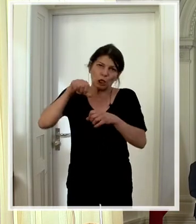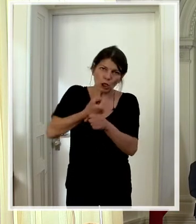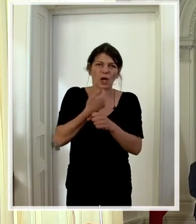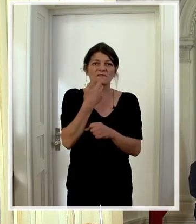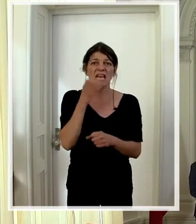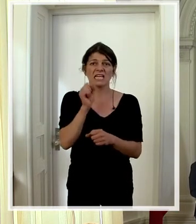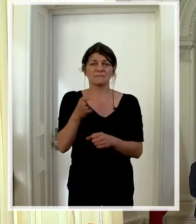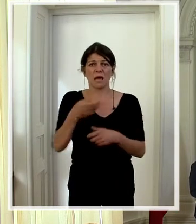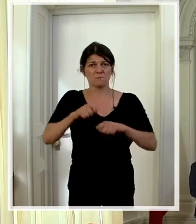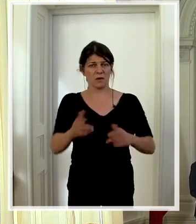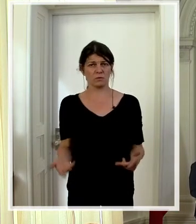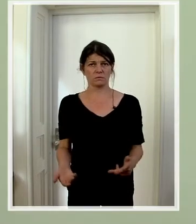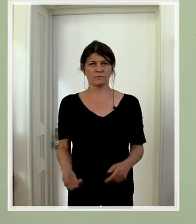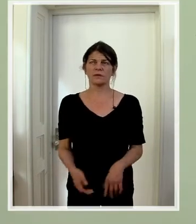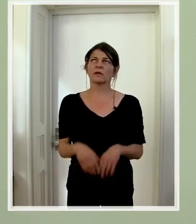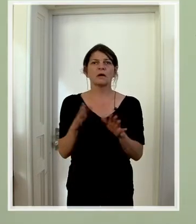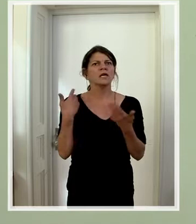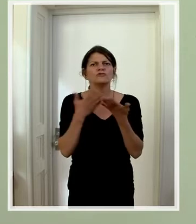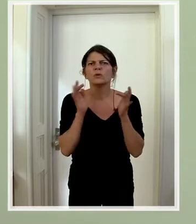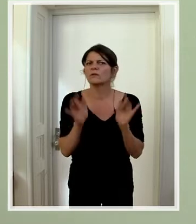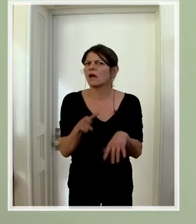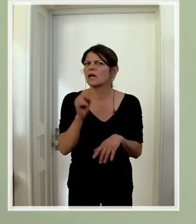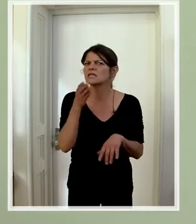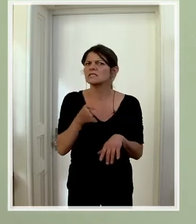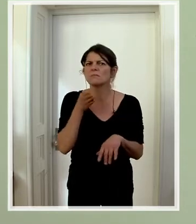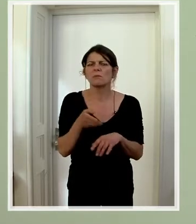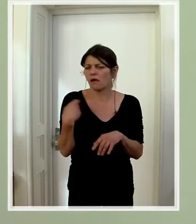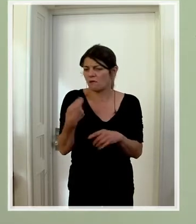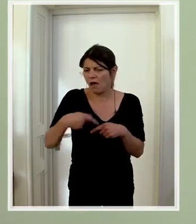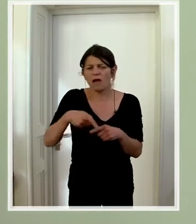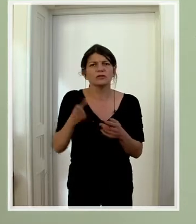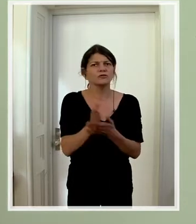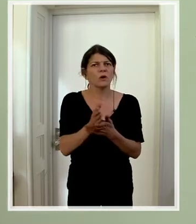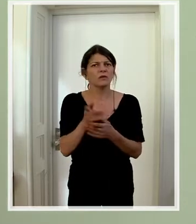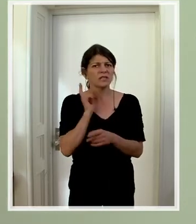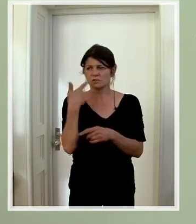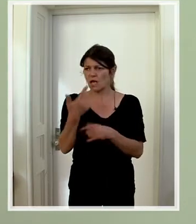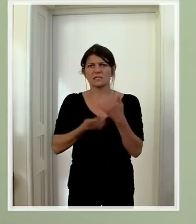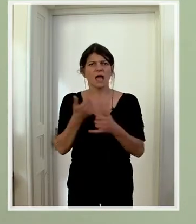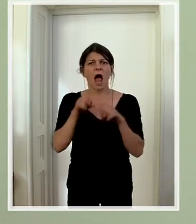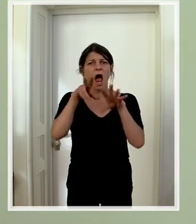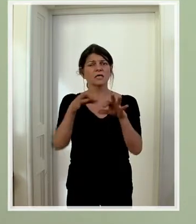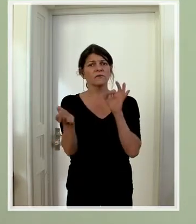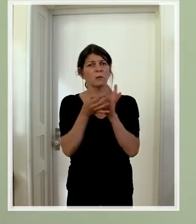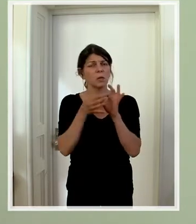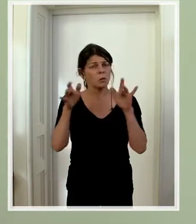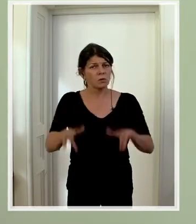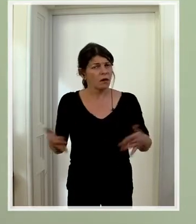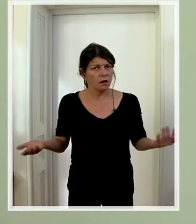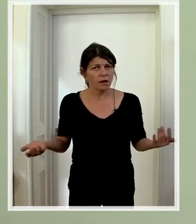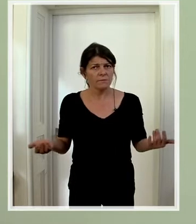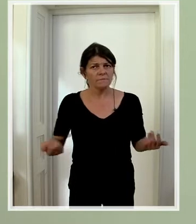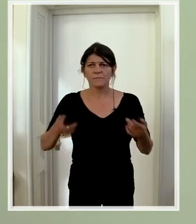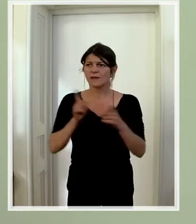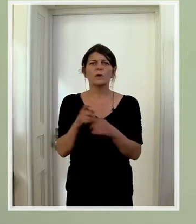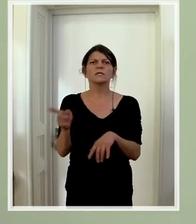S-Bahn. Also wir haben ja jetzt schon eine S-Bahn, wir fahren seit 20 Jahren mit 18 Verbindungen. Und das